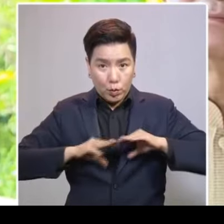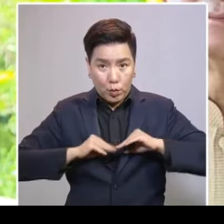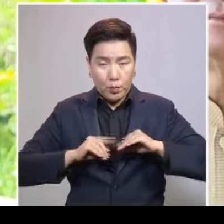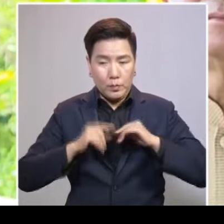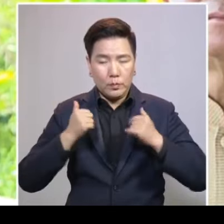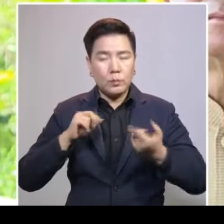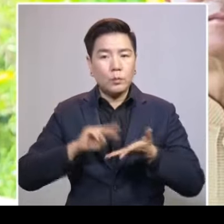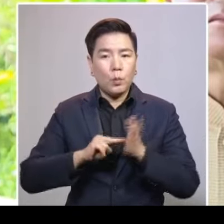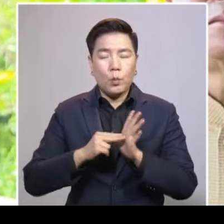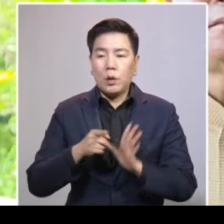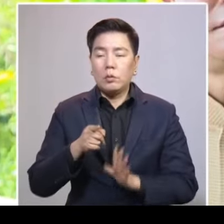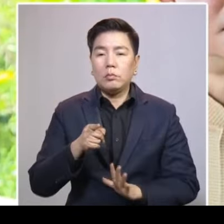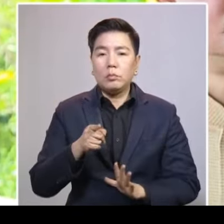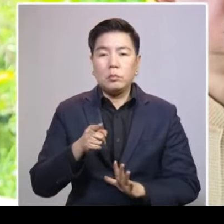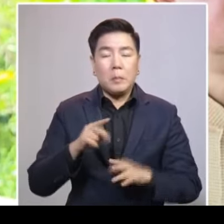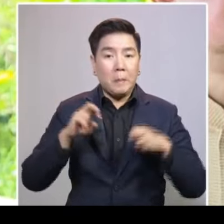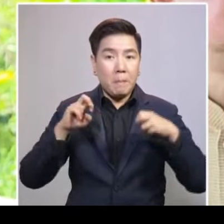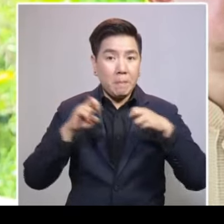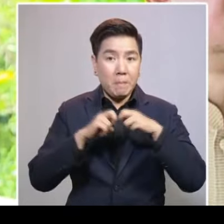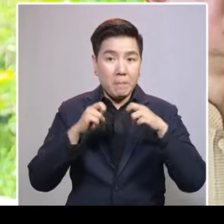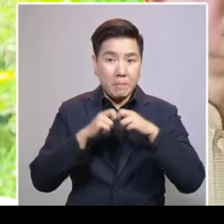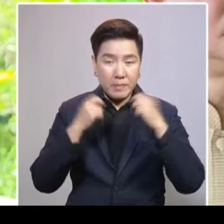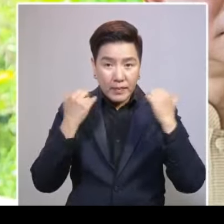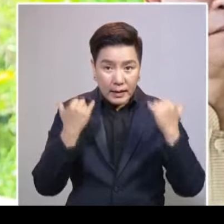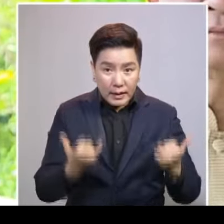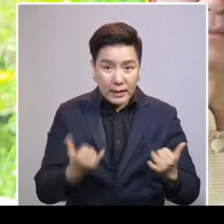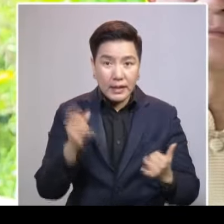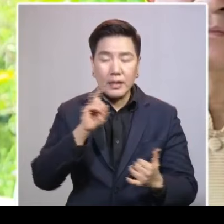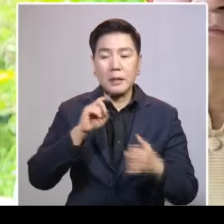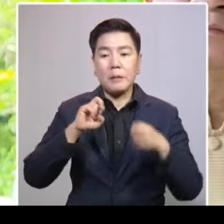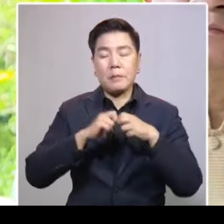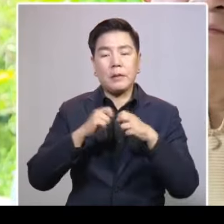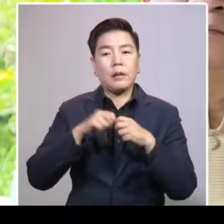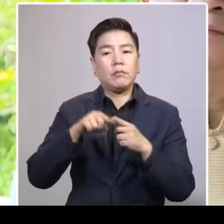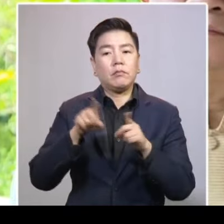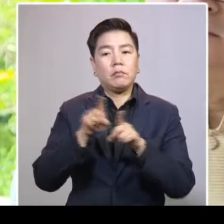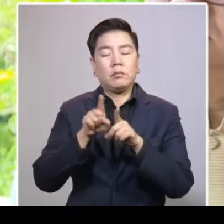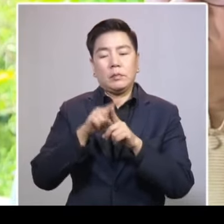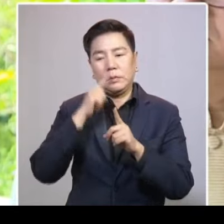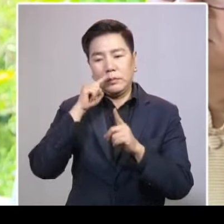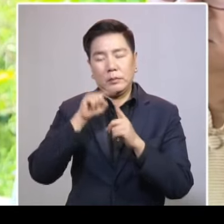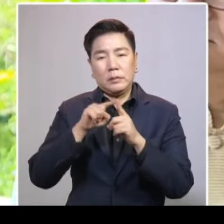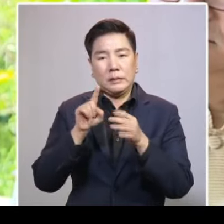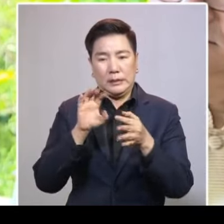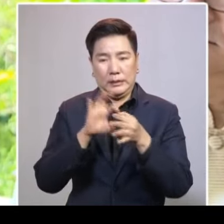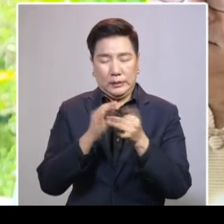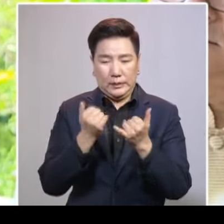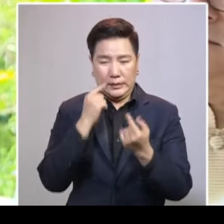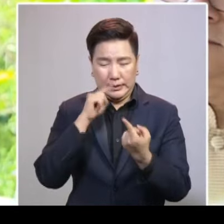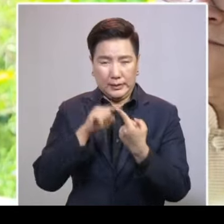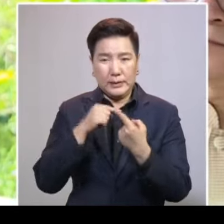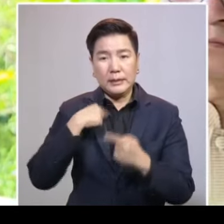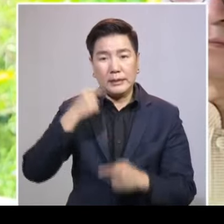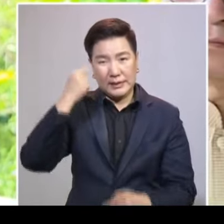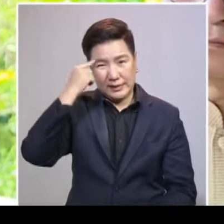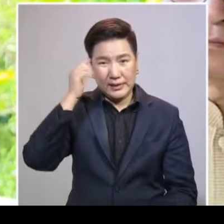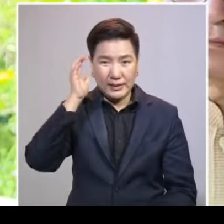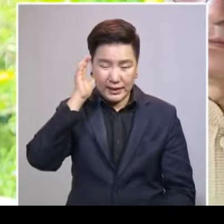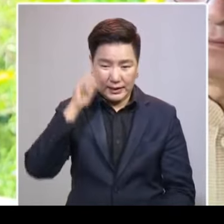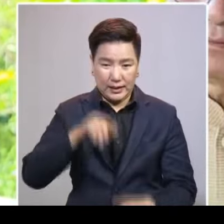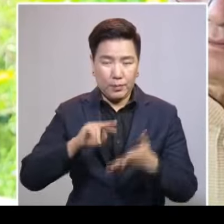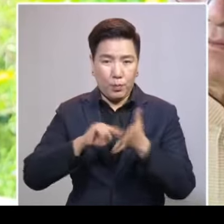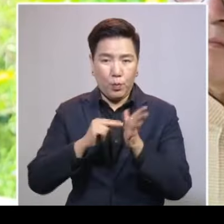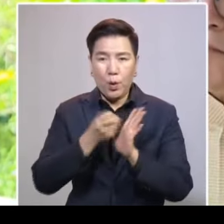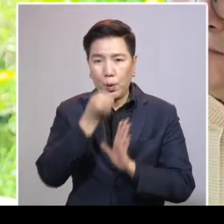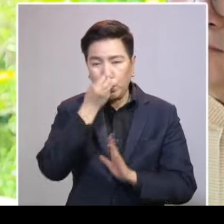ชันเนี่ยไม่ใช่ปัญหาเลยตอนนี้ปัญหาคือว่ามันจะเป็นดีเฟลชันแล้วนะครับเพราะฉะนั้นเนี่ยผมเชื่อว่าเรื่องของการ